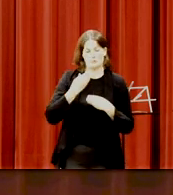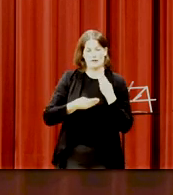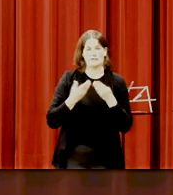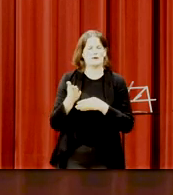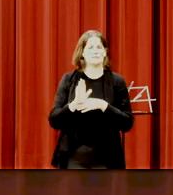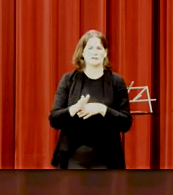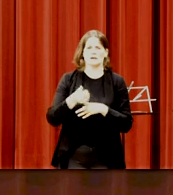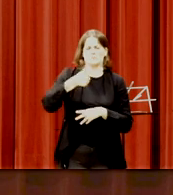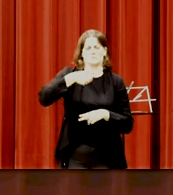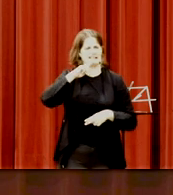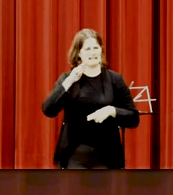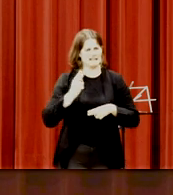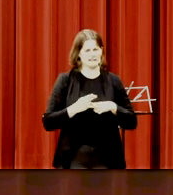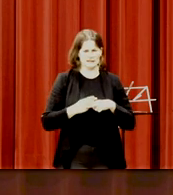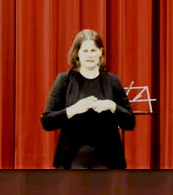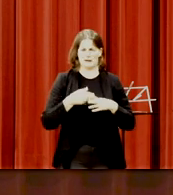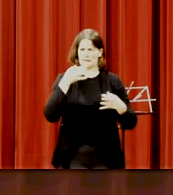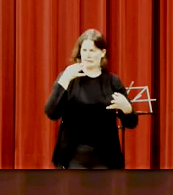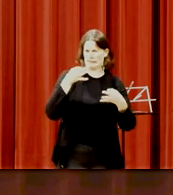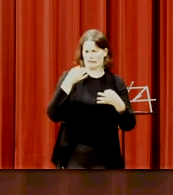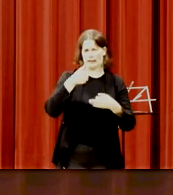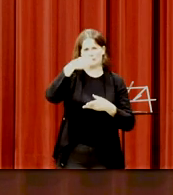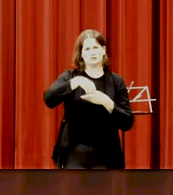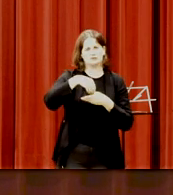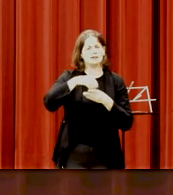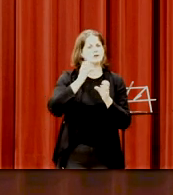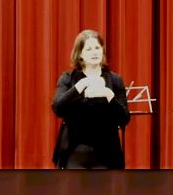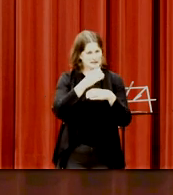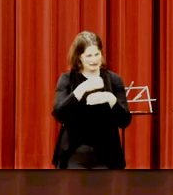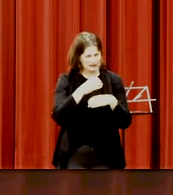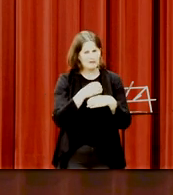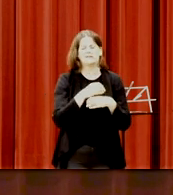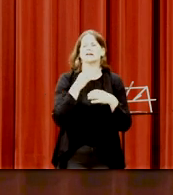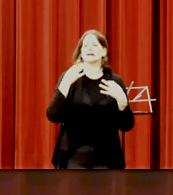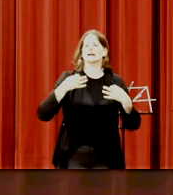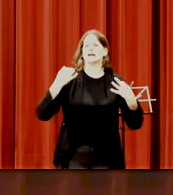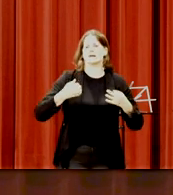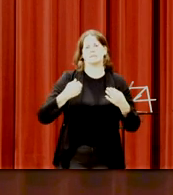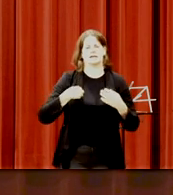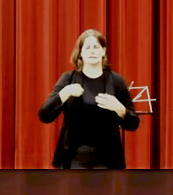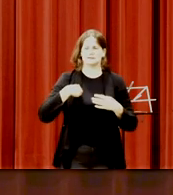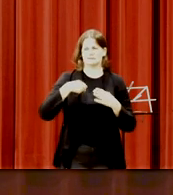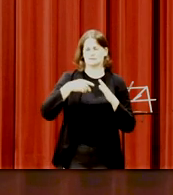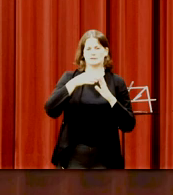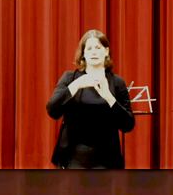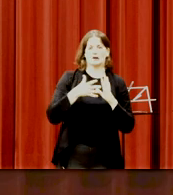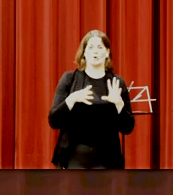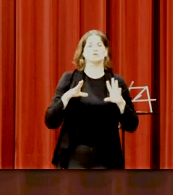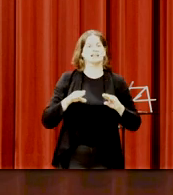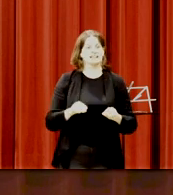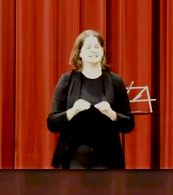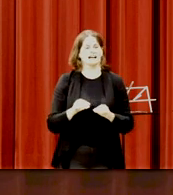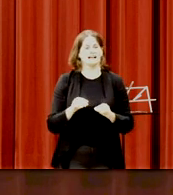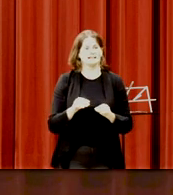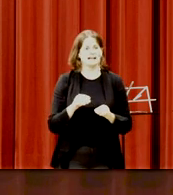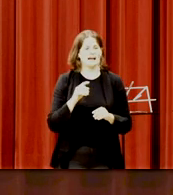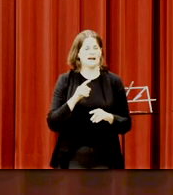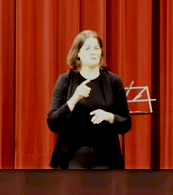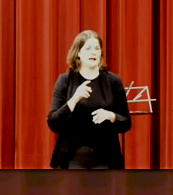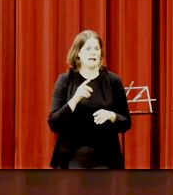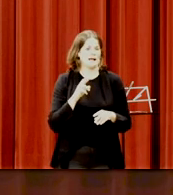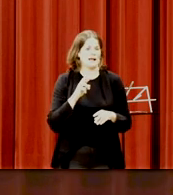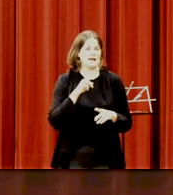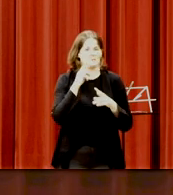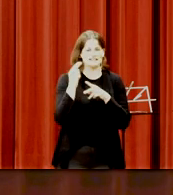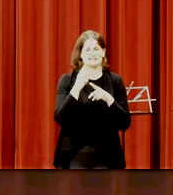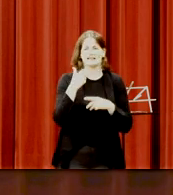ChatGPT. Jo he fet amb la meva autenticitat, amb la meva visió, amb la meva espontaneïtat, amb la meva... d'aquesta manera, amb aquesta